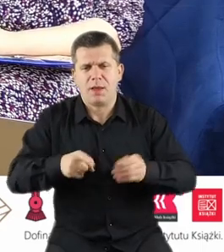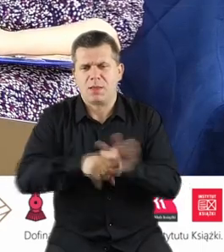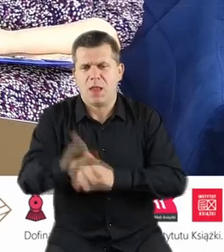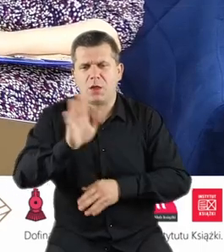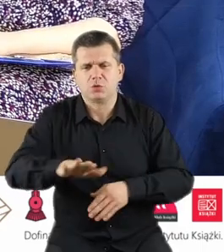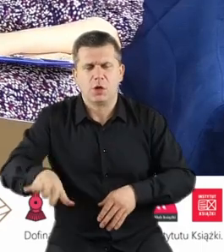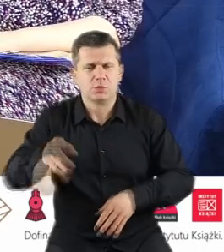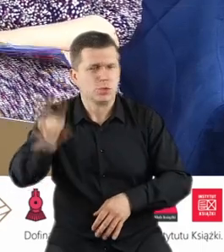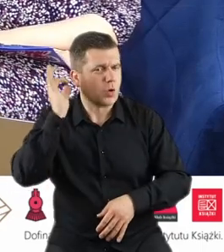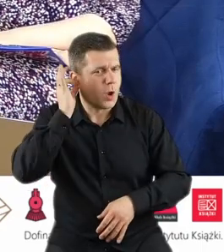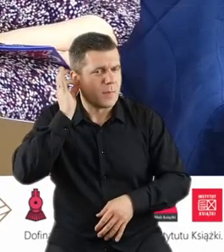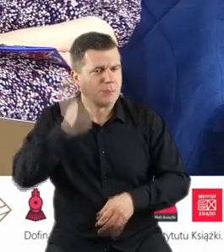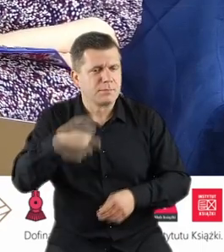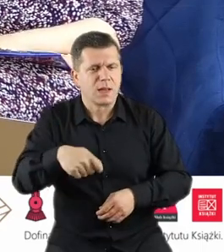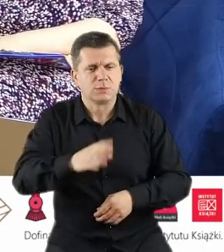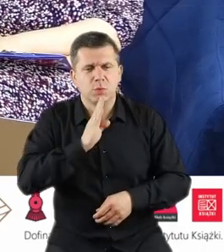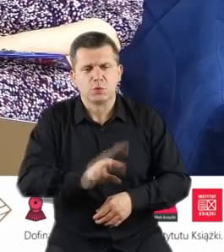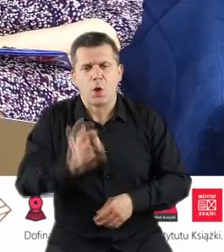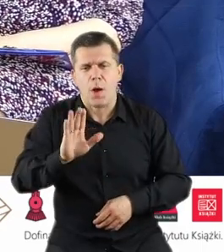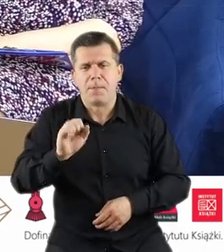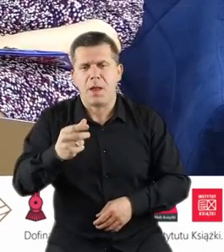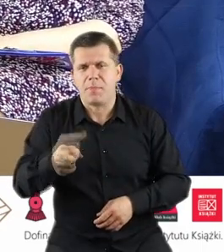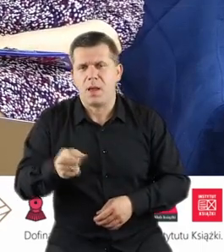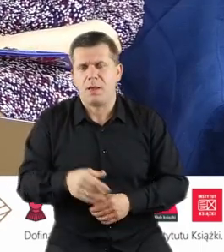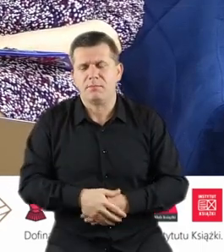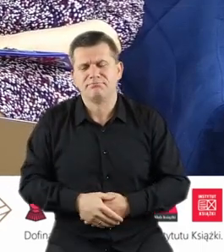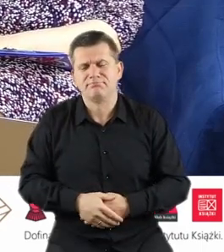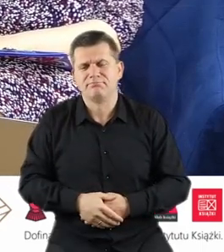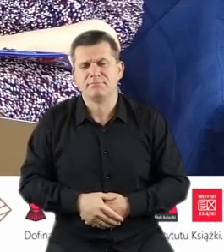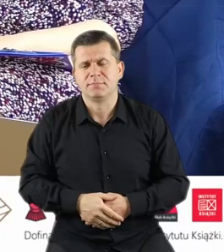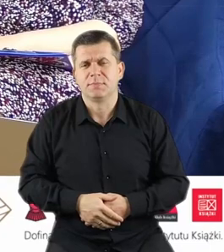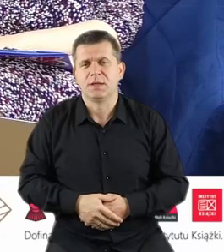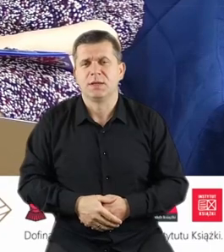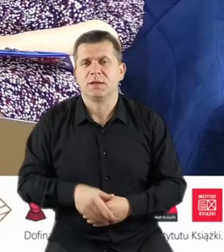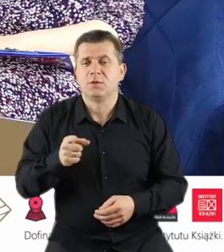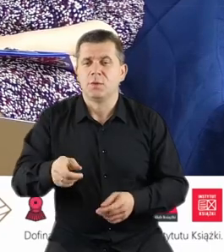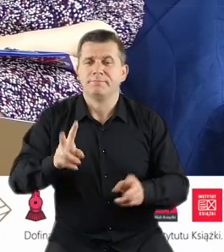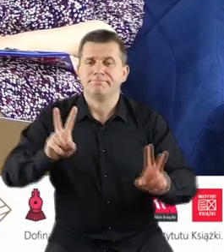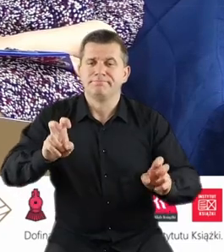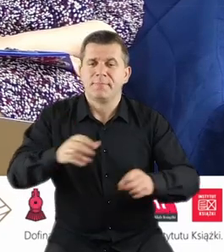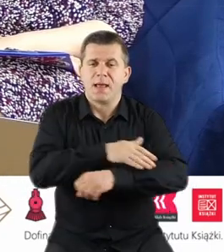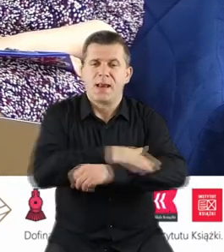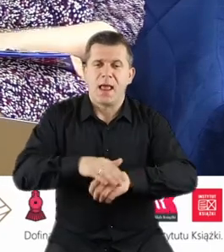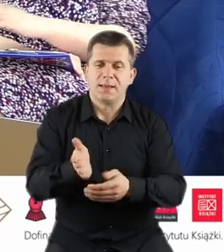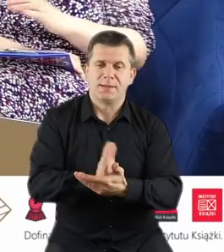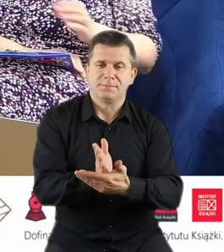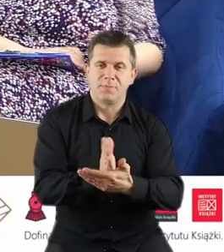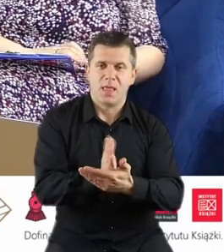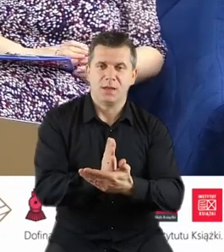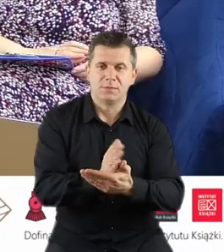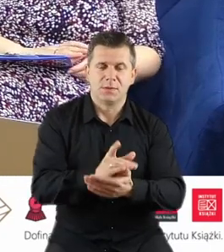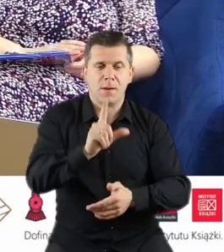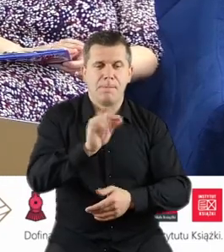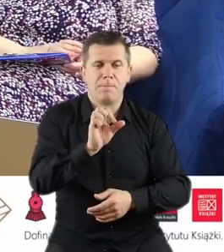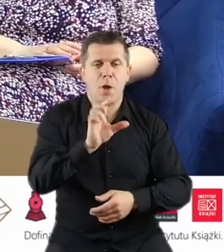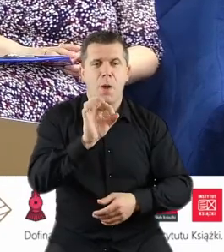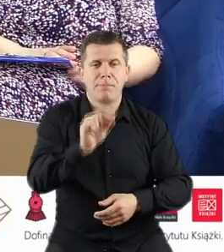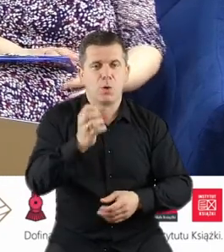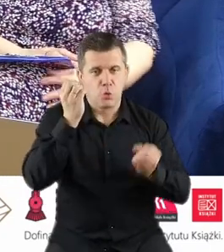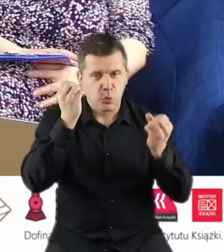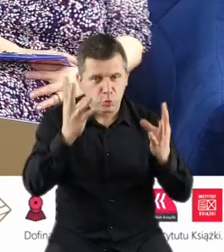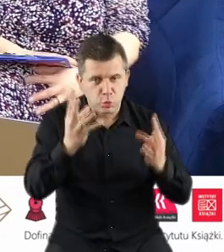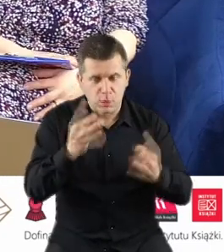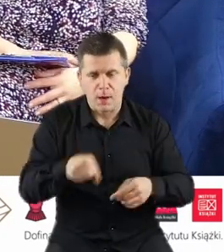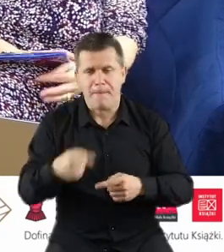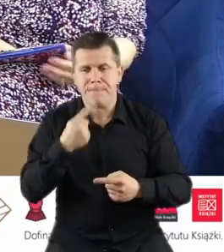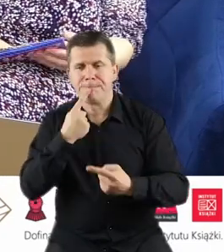pierwszą damą, tak, ale... tak. No ale jakby ewidentnie jakby ta granica między powiedzmy popkulturą i